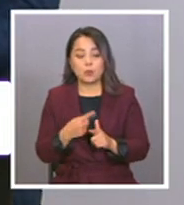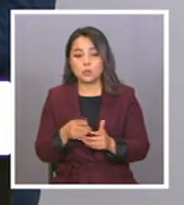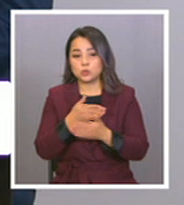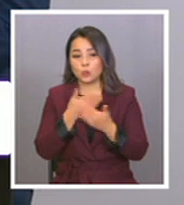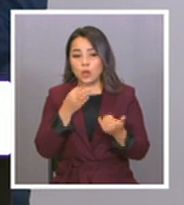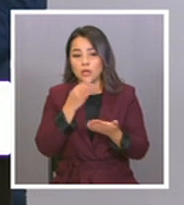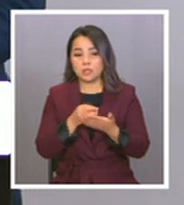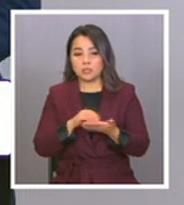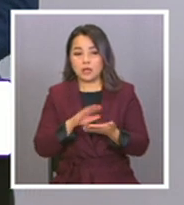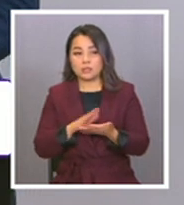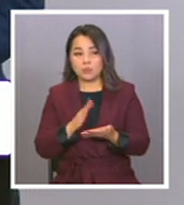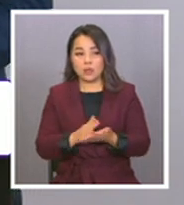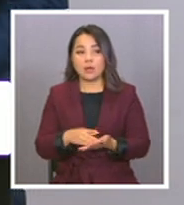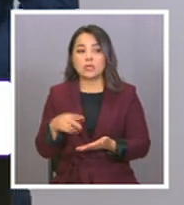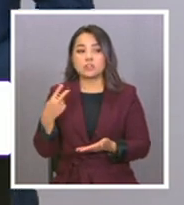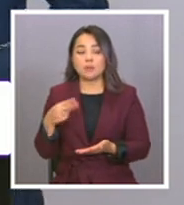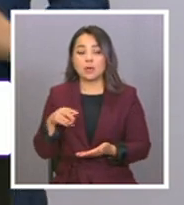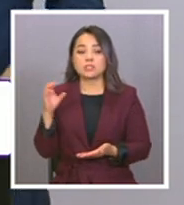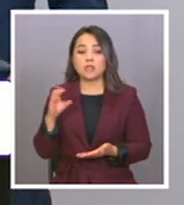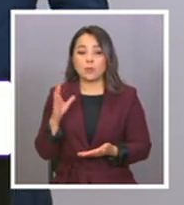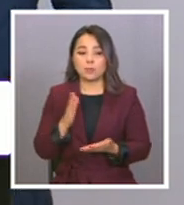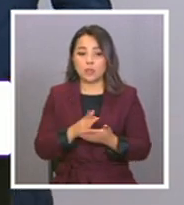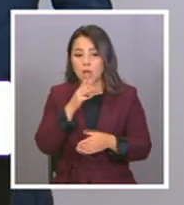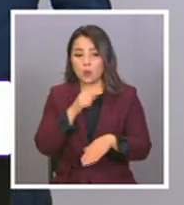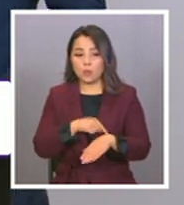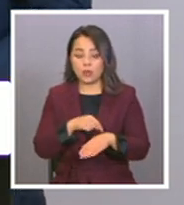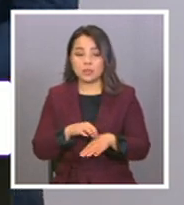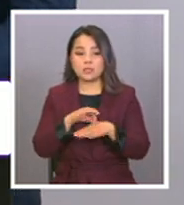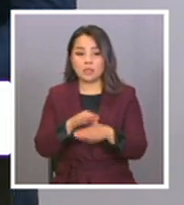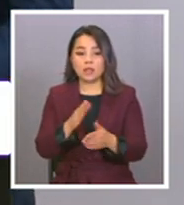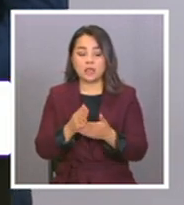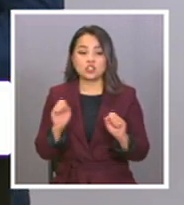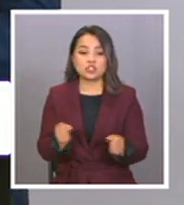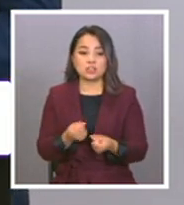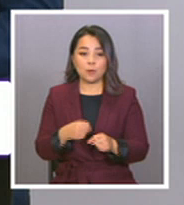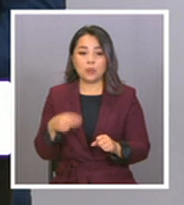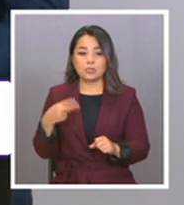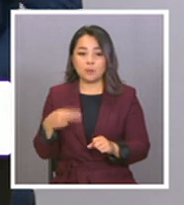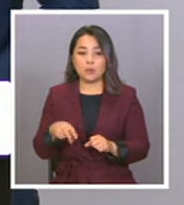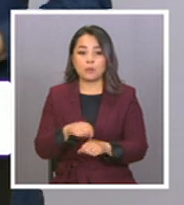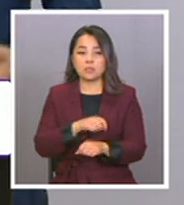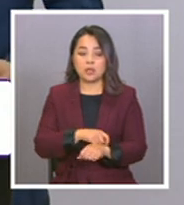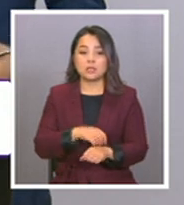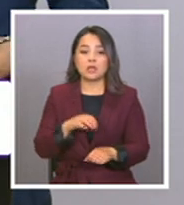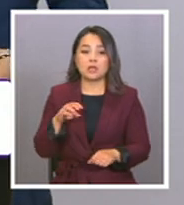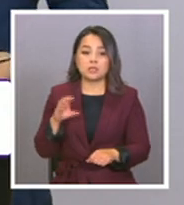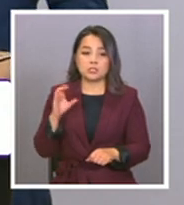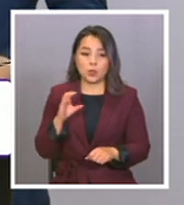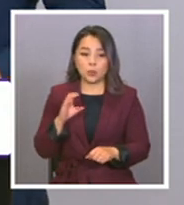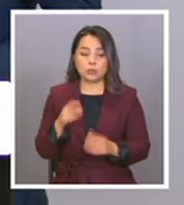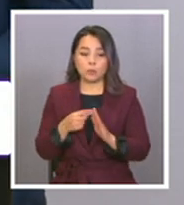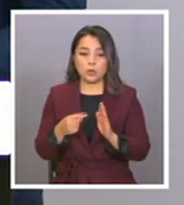Ал дененің 20 секунд уақыт өткеннен кейінгі жылдамдығы 20 метр бөлінген секундқа